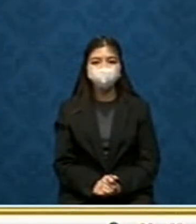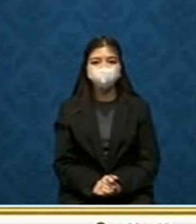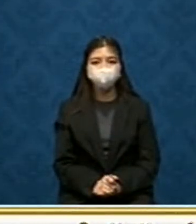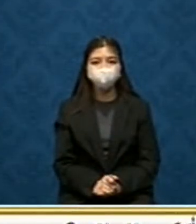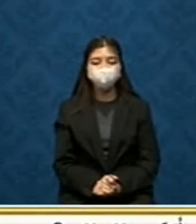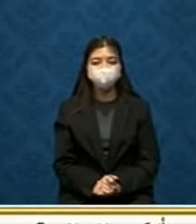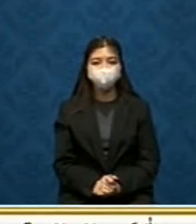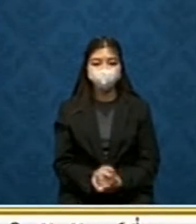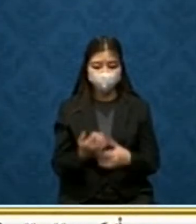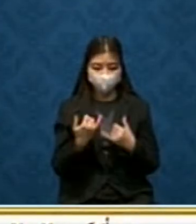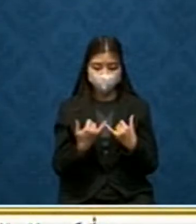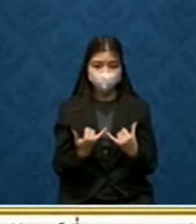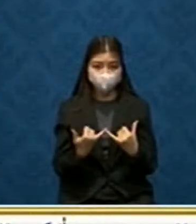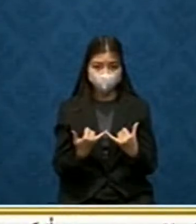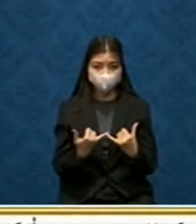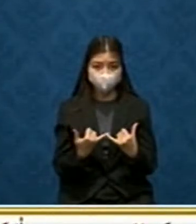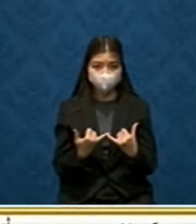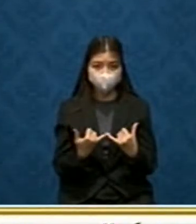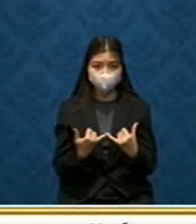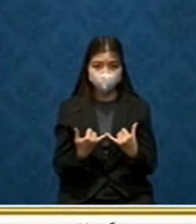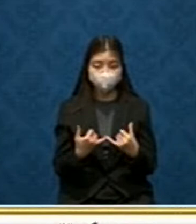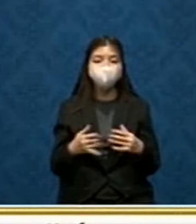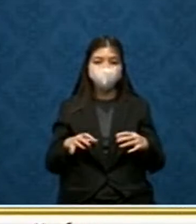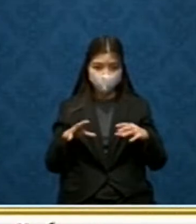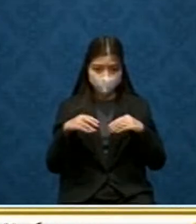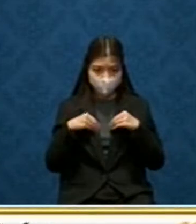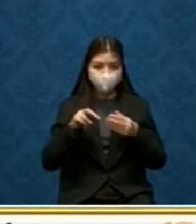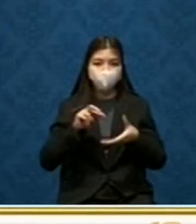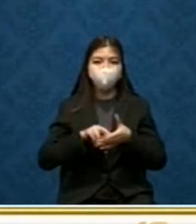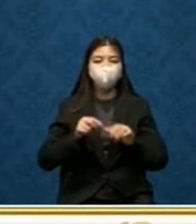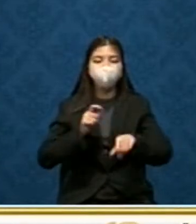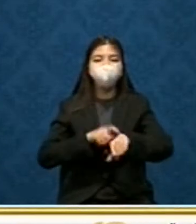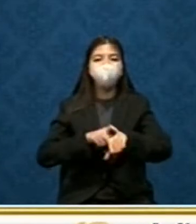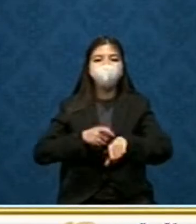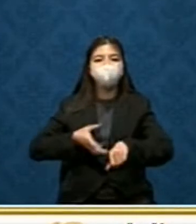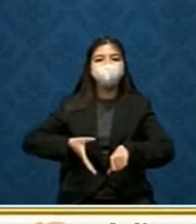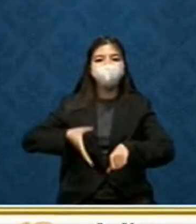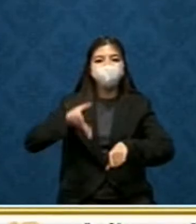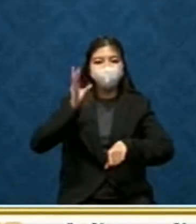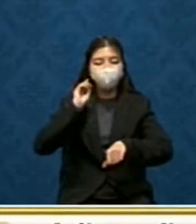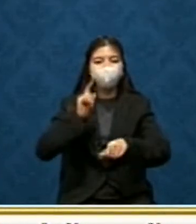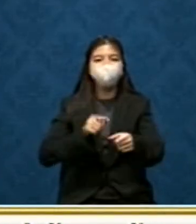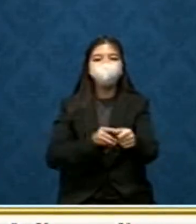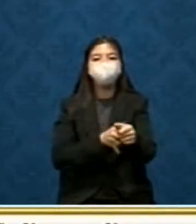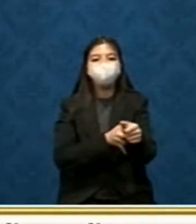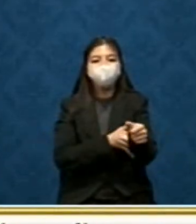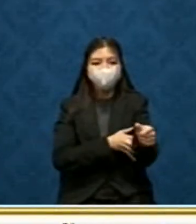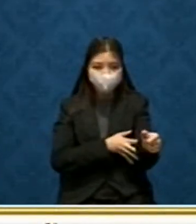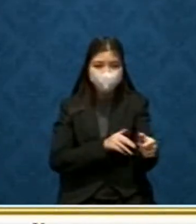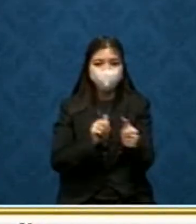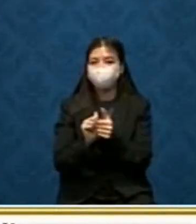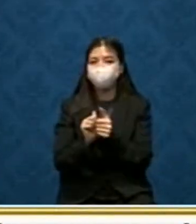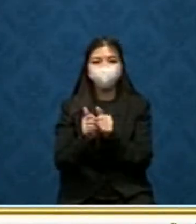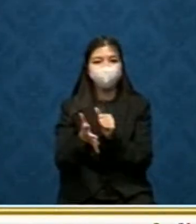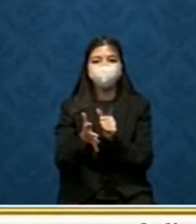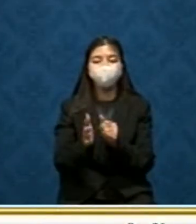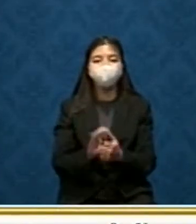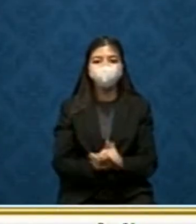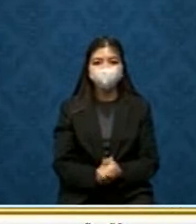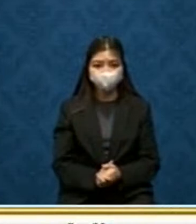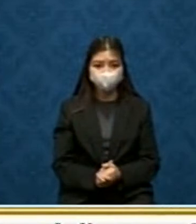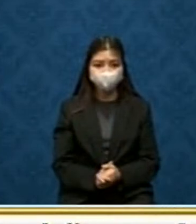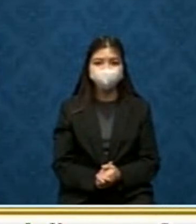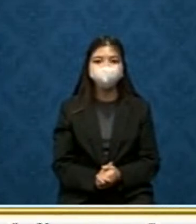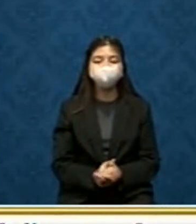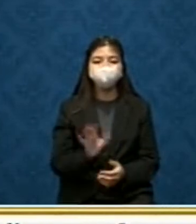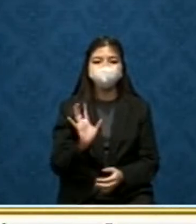นี่กลบอกว่า เขายอมรบเราฆ้าไปสาย bind ไม่ทัน 92 บน